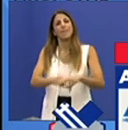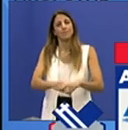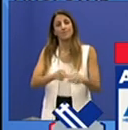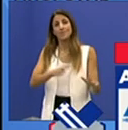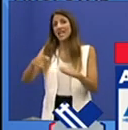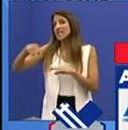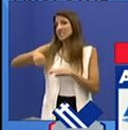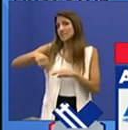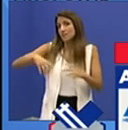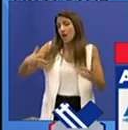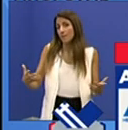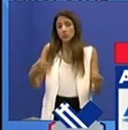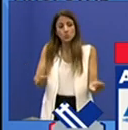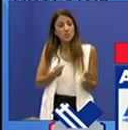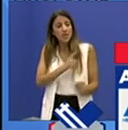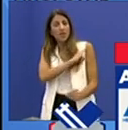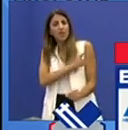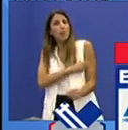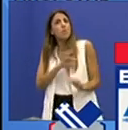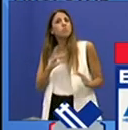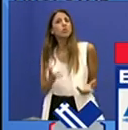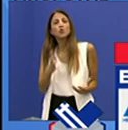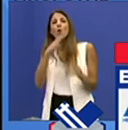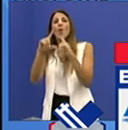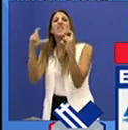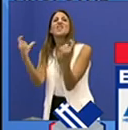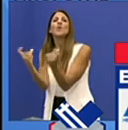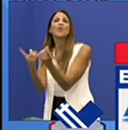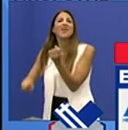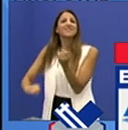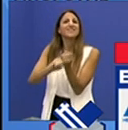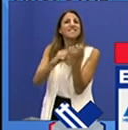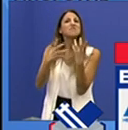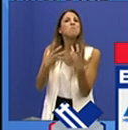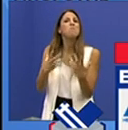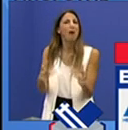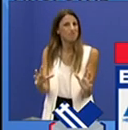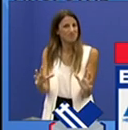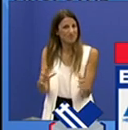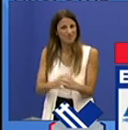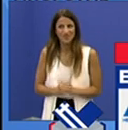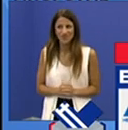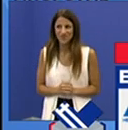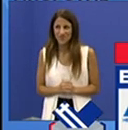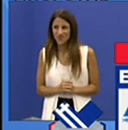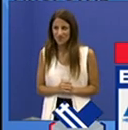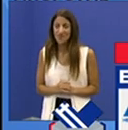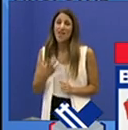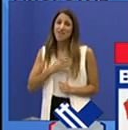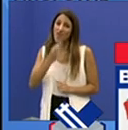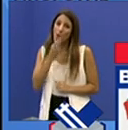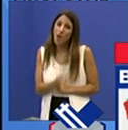όμως, αντλώ και δύναμη από τη στήριξη της οικογένειάς μου, της συζύγου μου και των τριών παιδιών μου, θέλω να τους